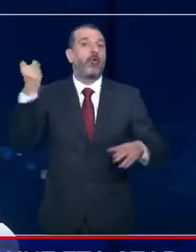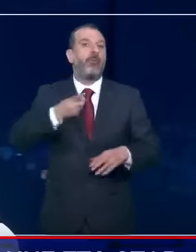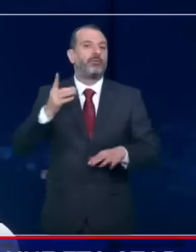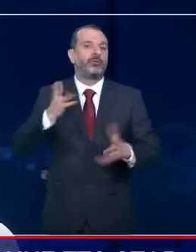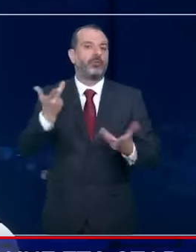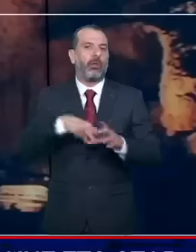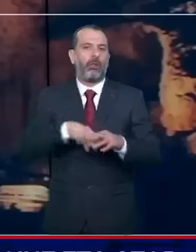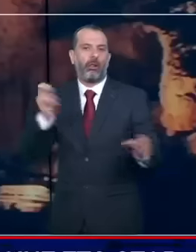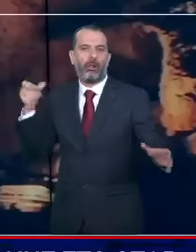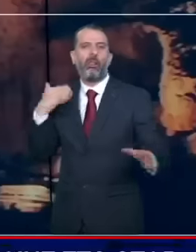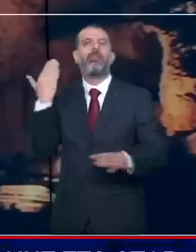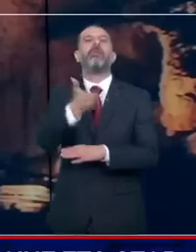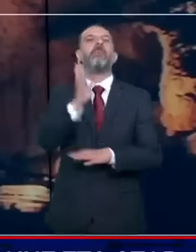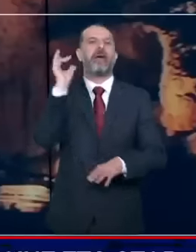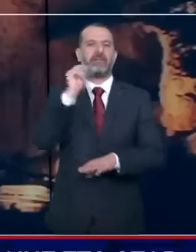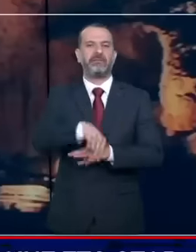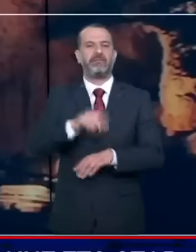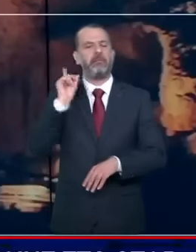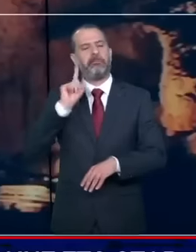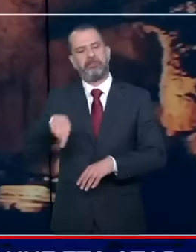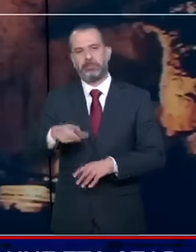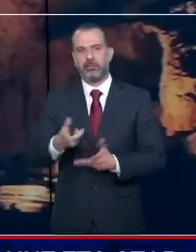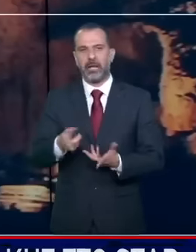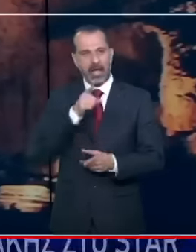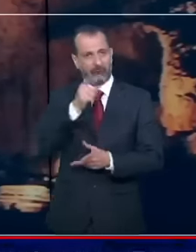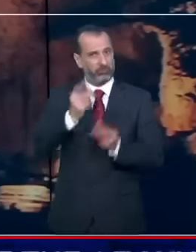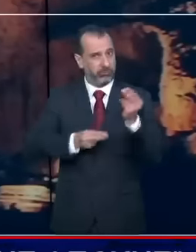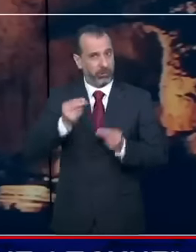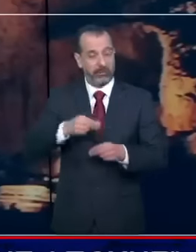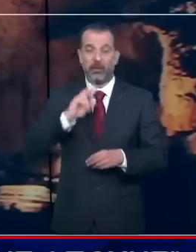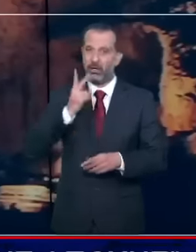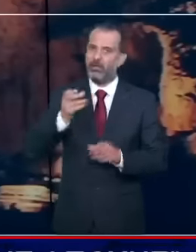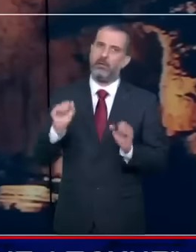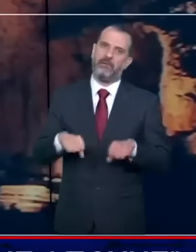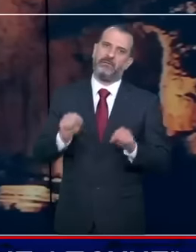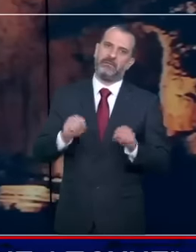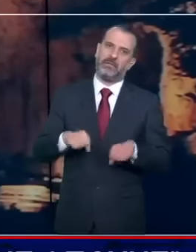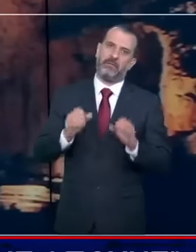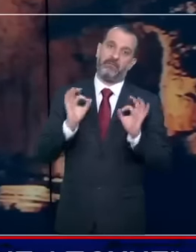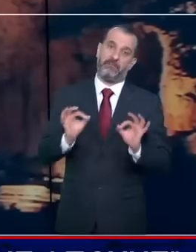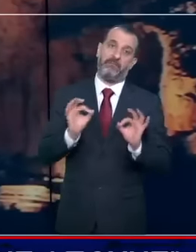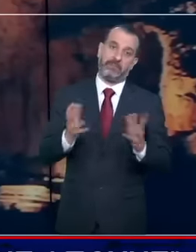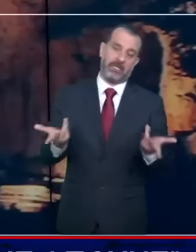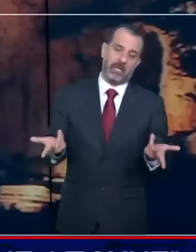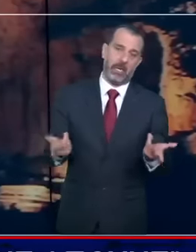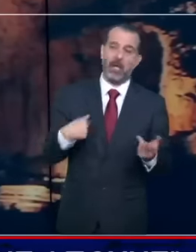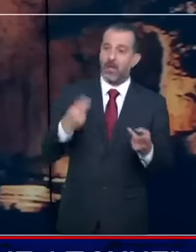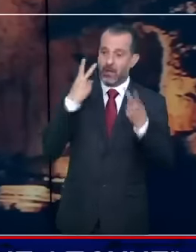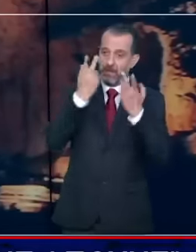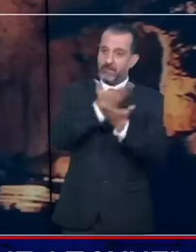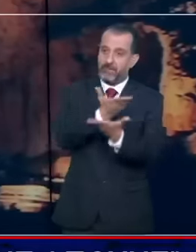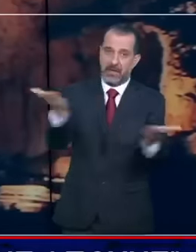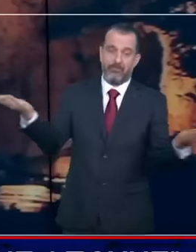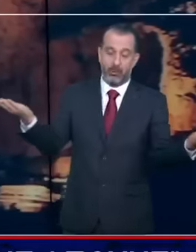αυτό? Προφανώς και με προβληματίζει. Έχω αντικρίσει μια κοινωνία η οποία